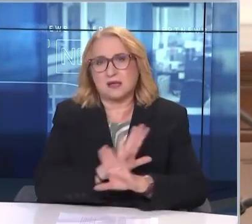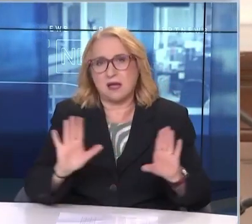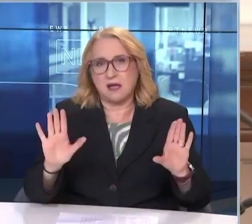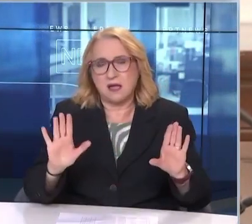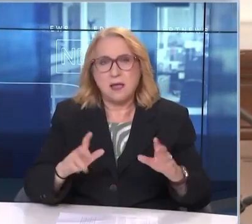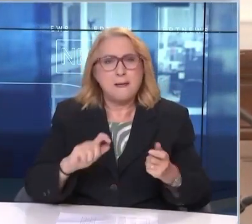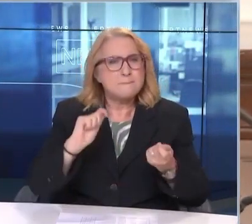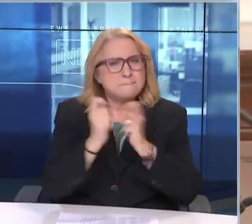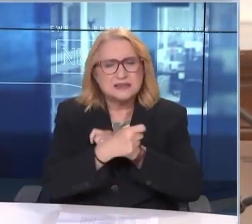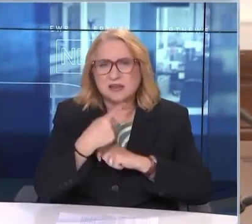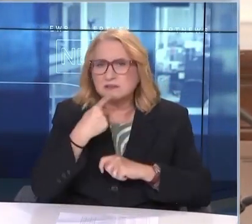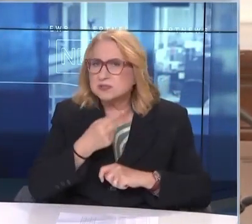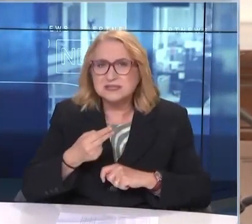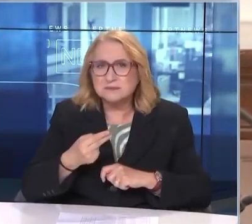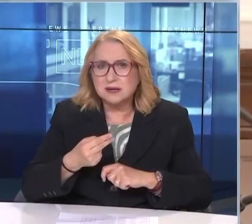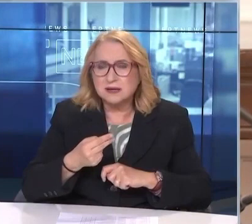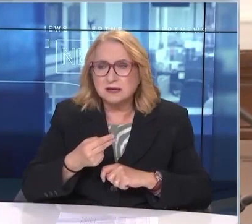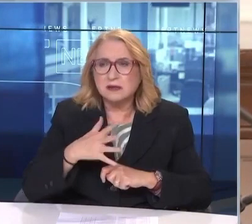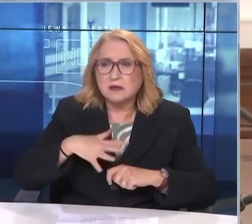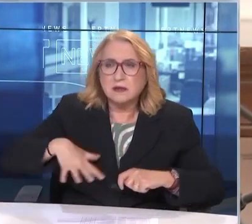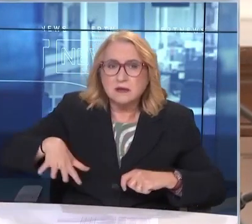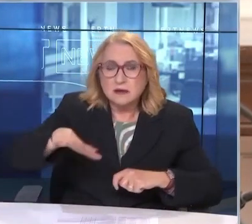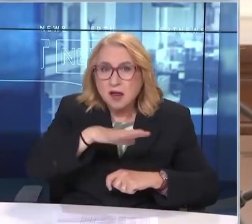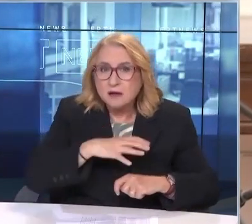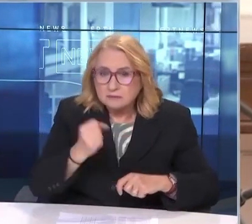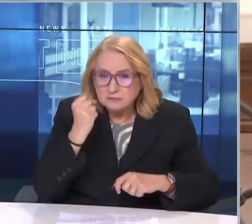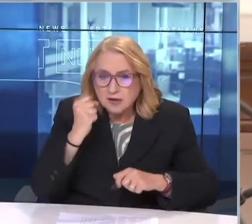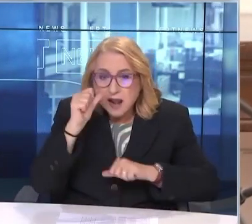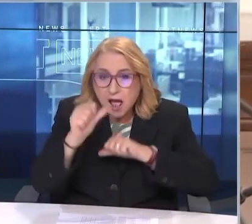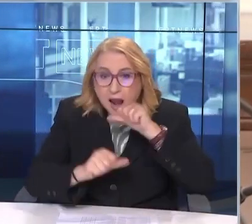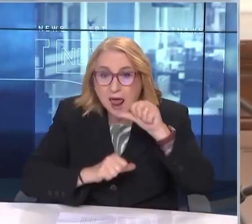καθημερινότητα, πείθοντας και τους καχύποπτους πολίτες για τις προθέσεις μας.